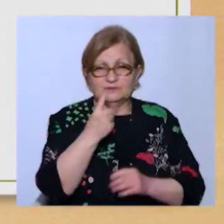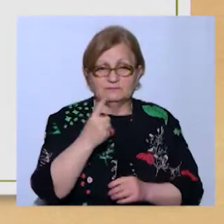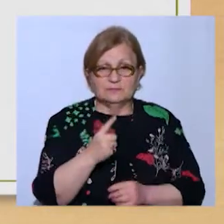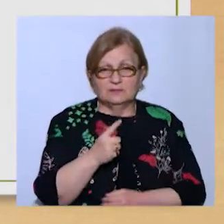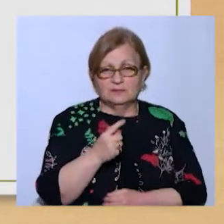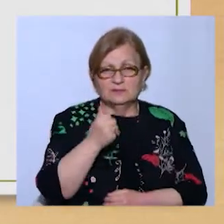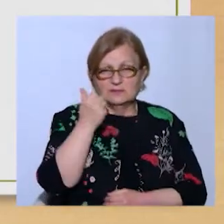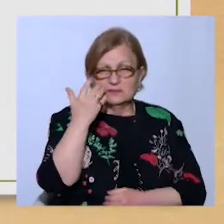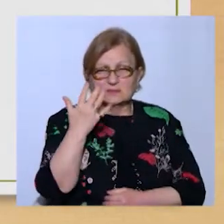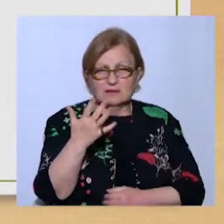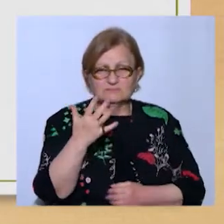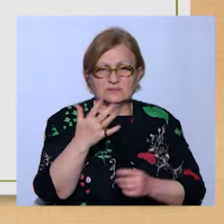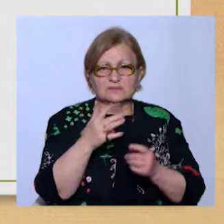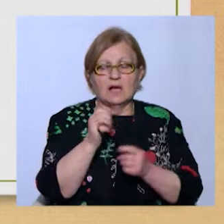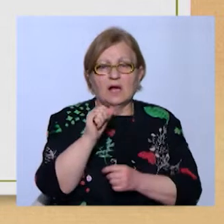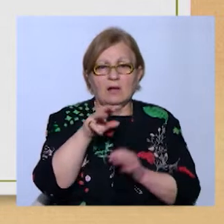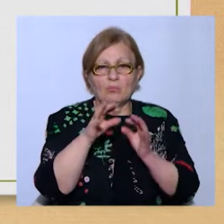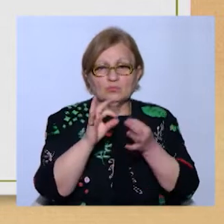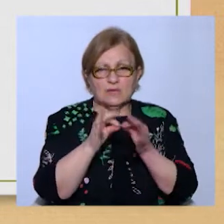ასეთი: რამდენი ამონახსნი გააჩნია განტოლებას?